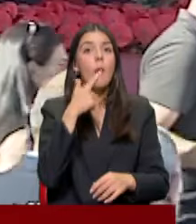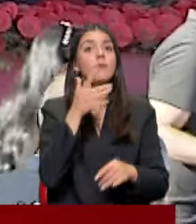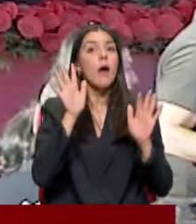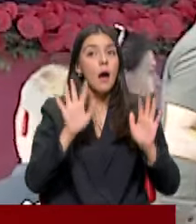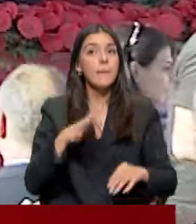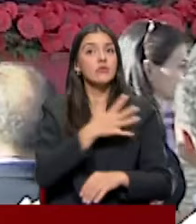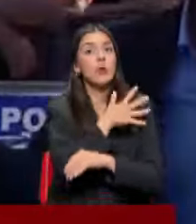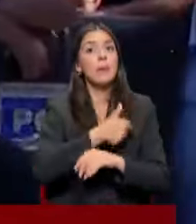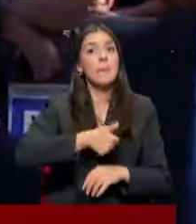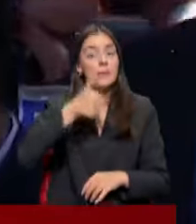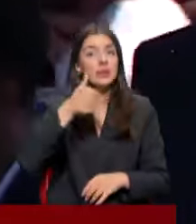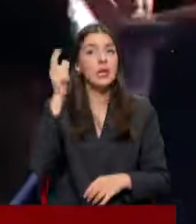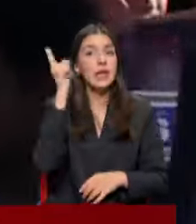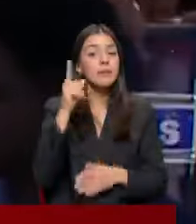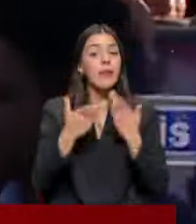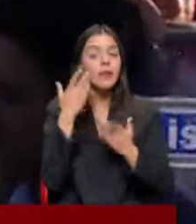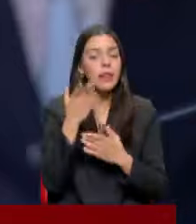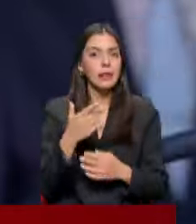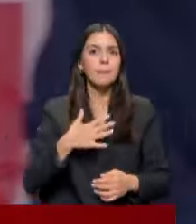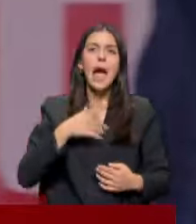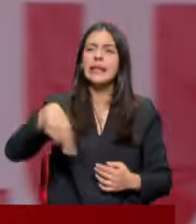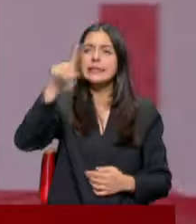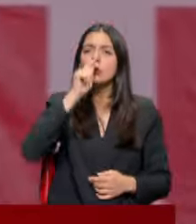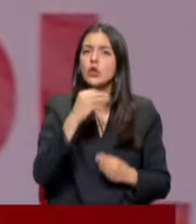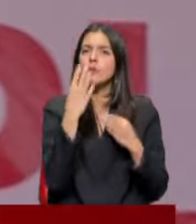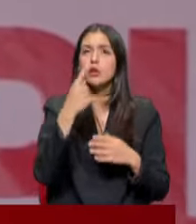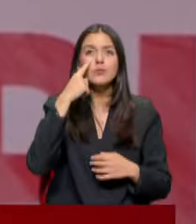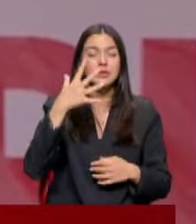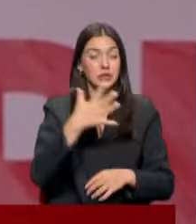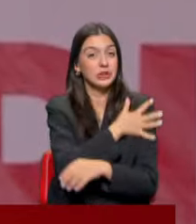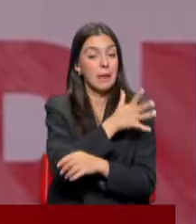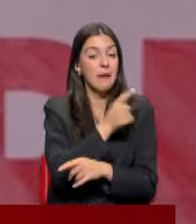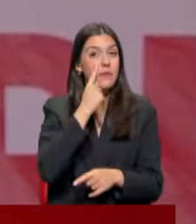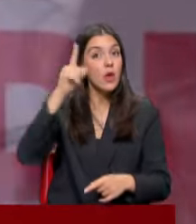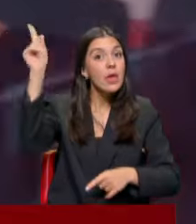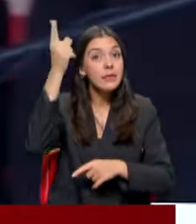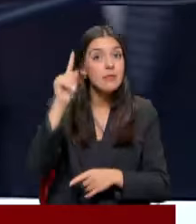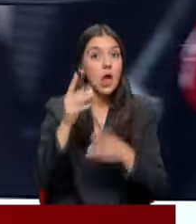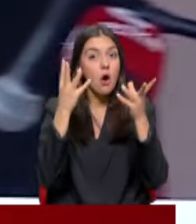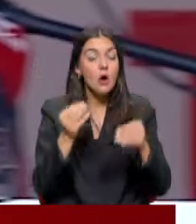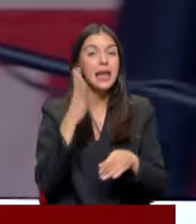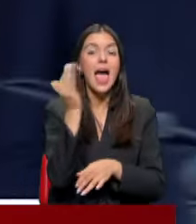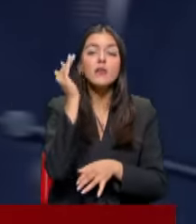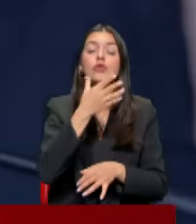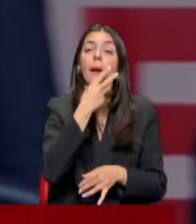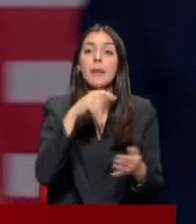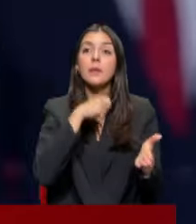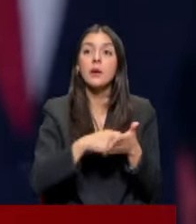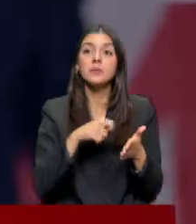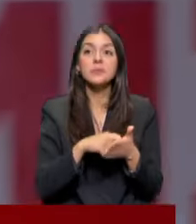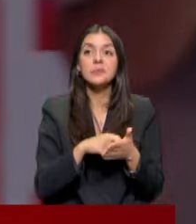iktidar vaatlerini anlattı. Ben size söz veriyorum. Cumhuriyet Halk Partisi iktidarında en düşük emekli